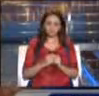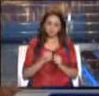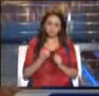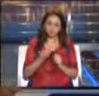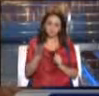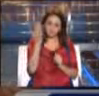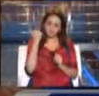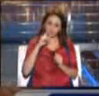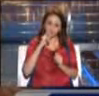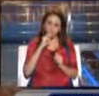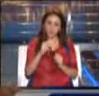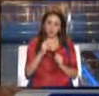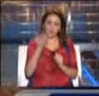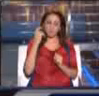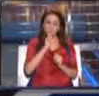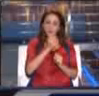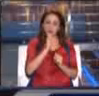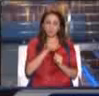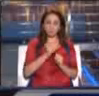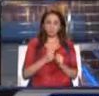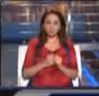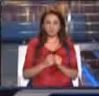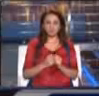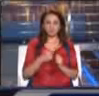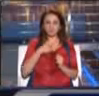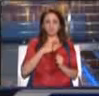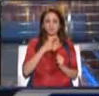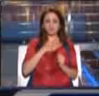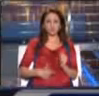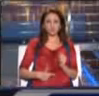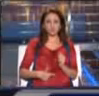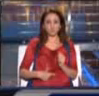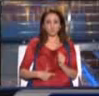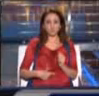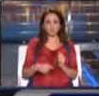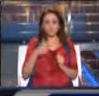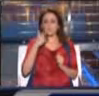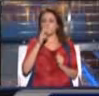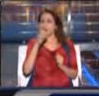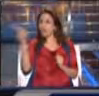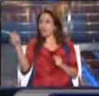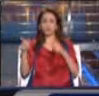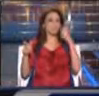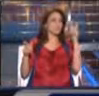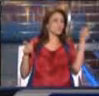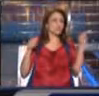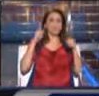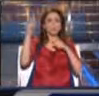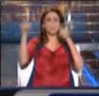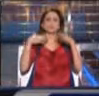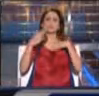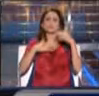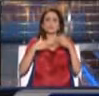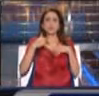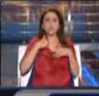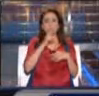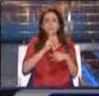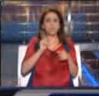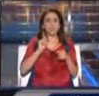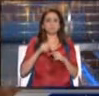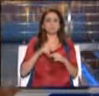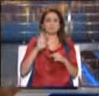ندخل برنامج اني انا شخصيا لغيت تماما كلمة قالوا وبيقولوا وقالك وقالوله. يعني ممكن